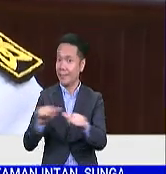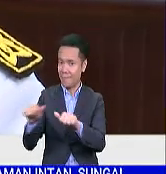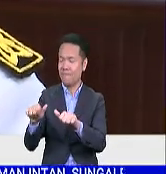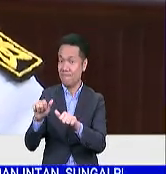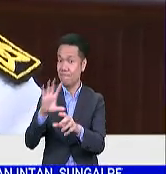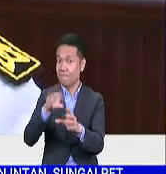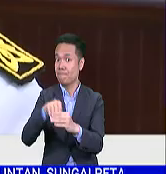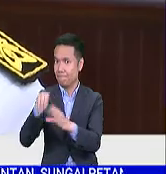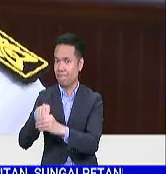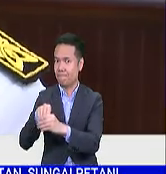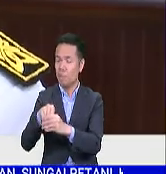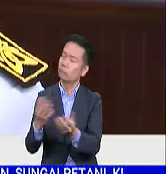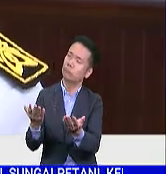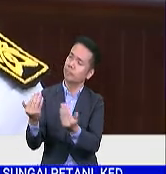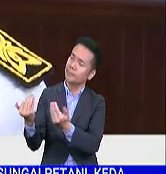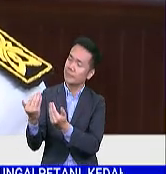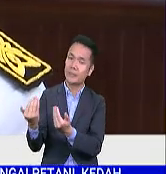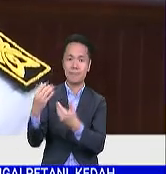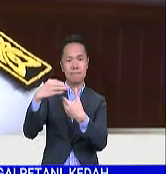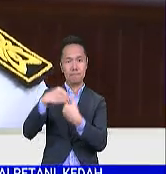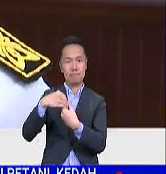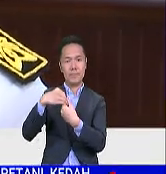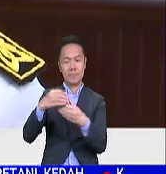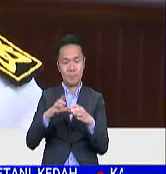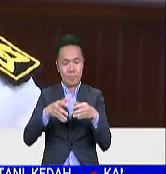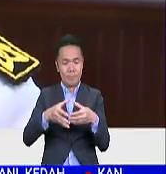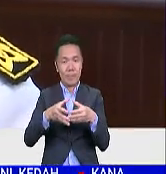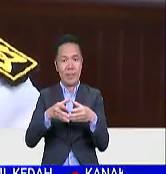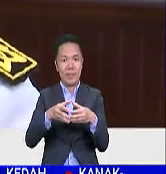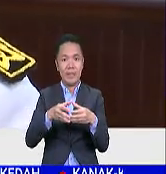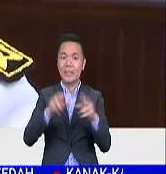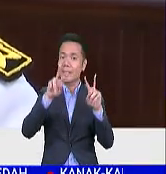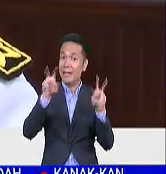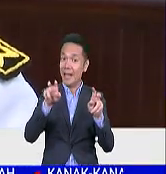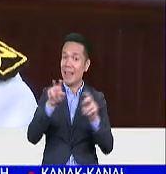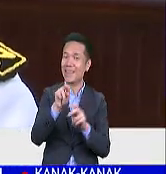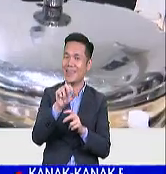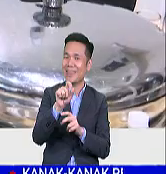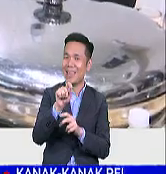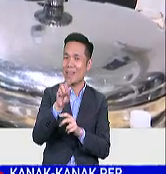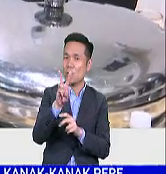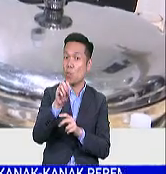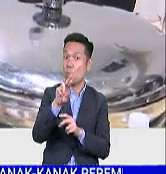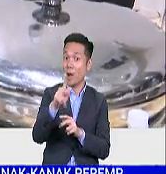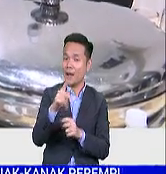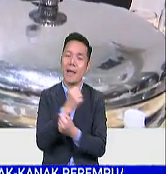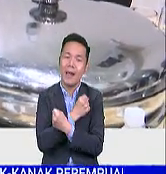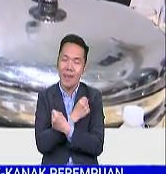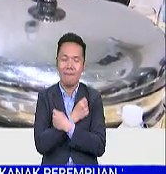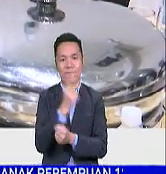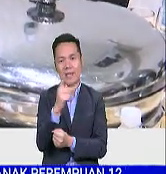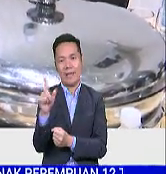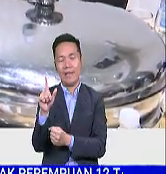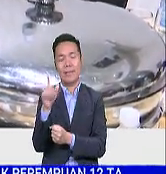tertentu. So kami bawa ke dalam satu platform yang kita panggil Network Love Kota Kinabalu. Yang ini insyaAllah